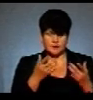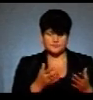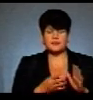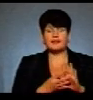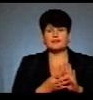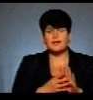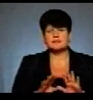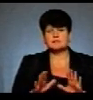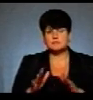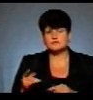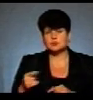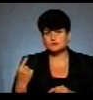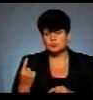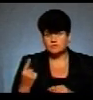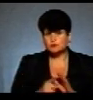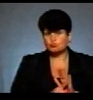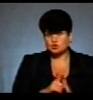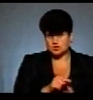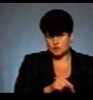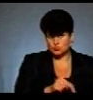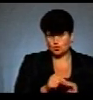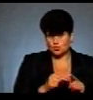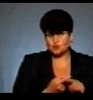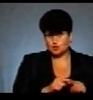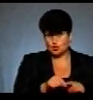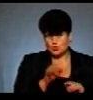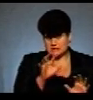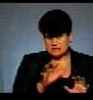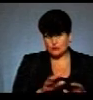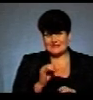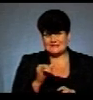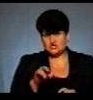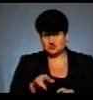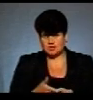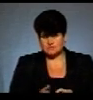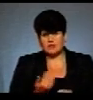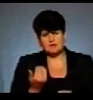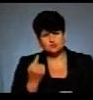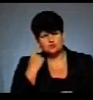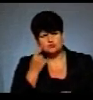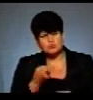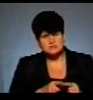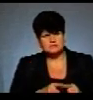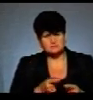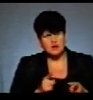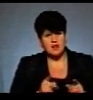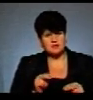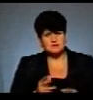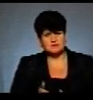9 випадків на Тернопільщині від початку дії цього закону, від початку січня. На вашу думку, це реальна цифра, пані